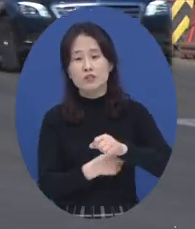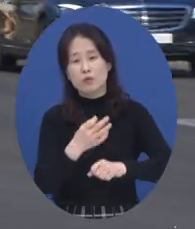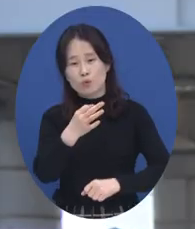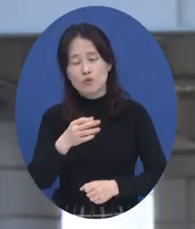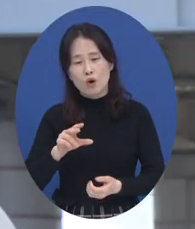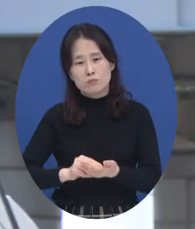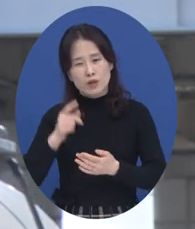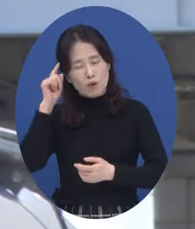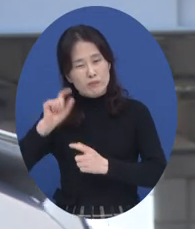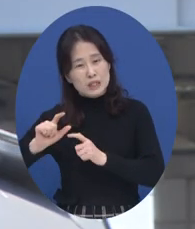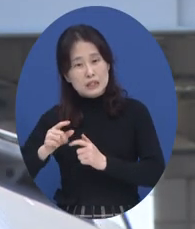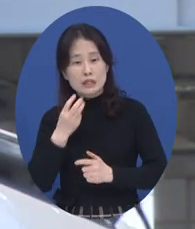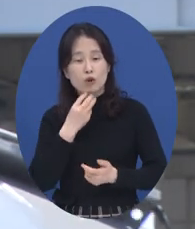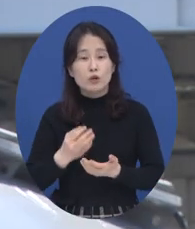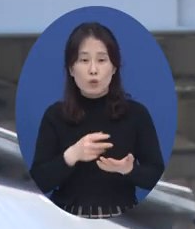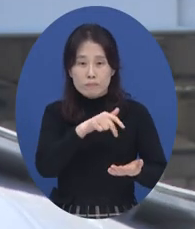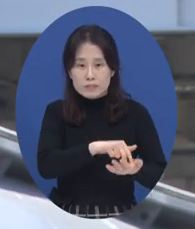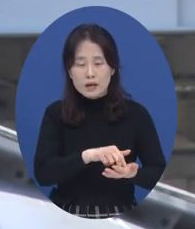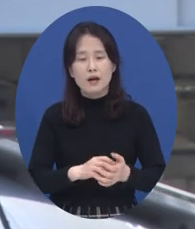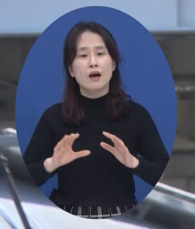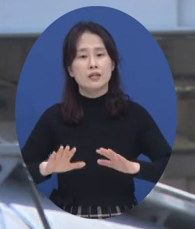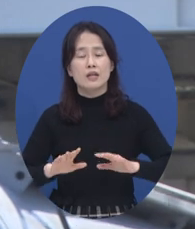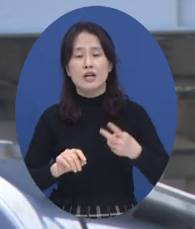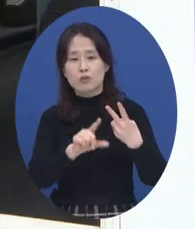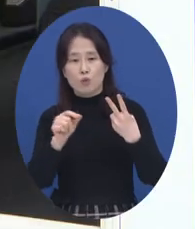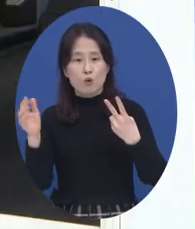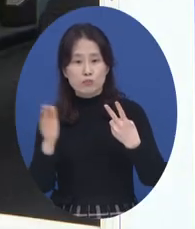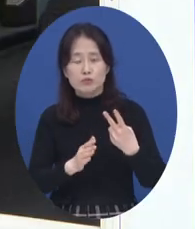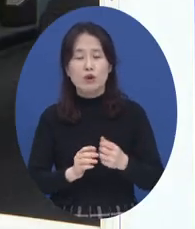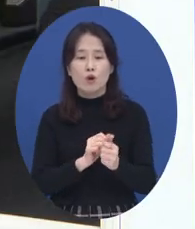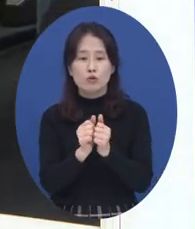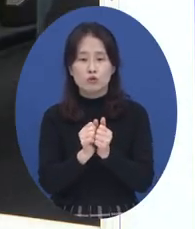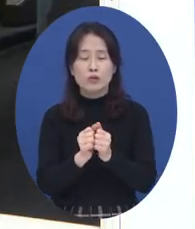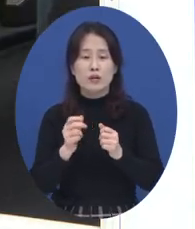문제를 고민해온 경기도는 이달부터 주식회사 일산대교와